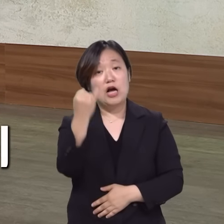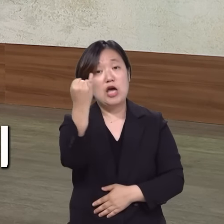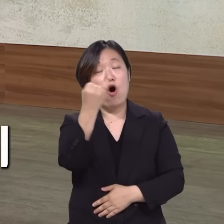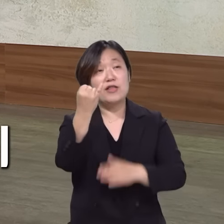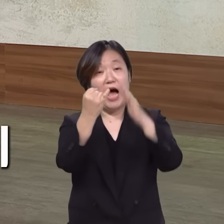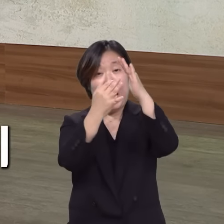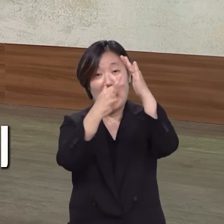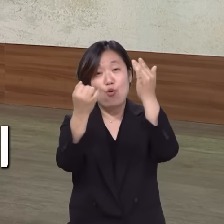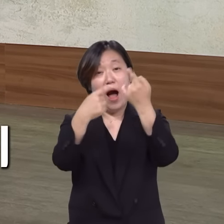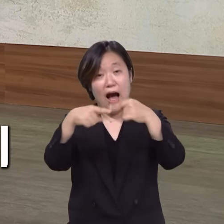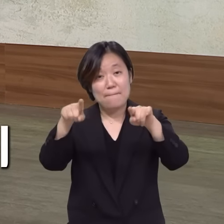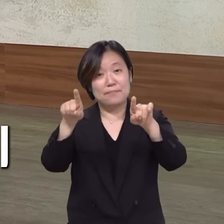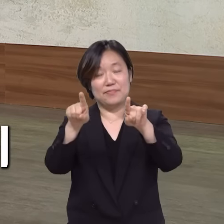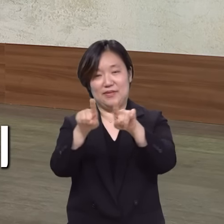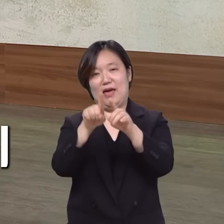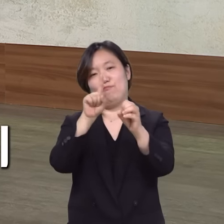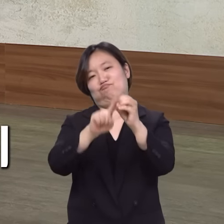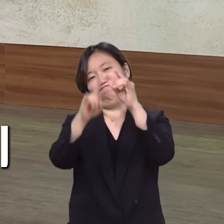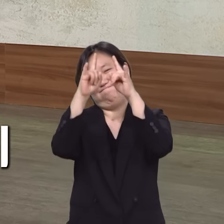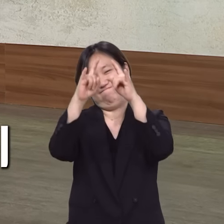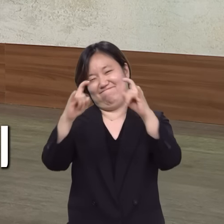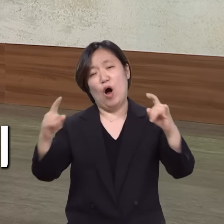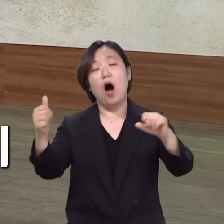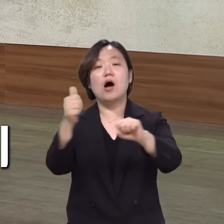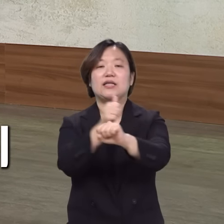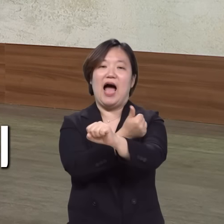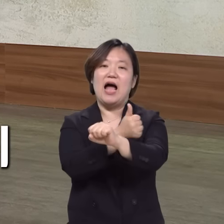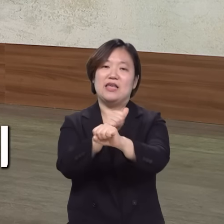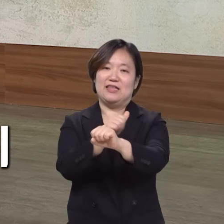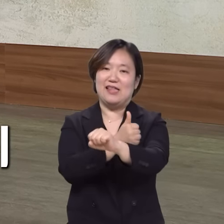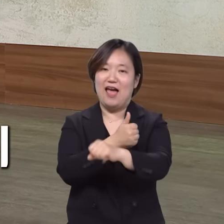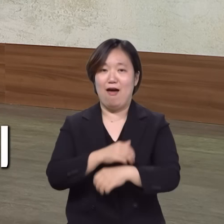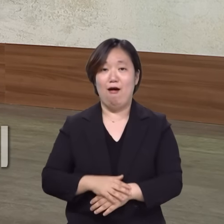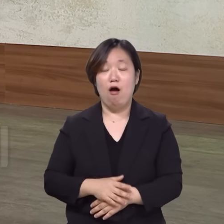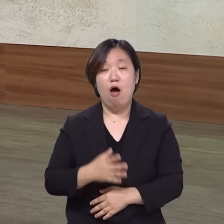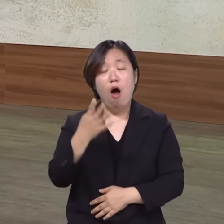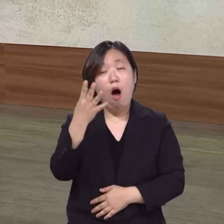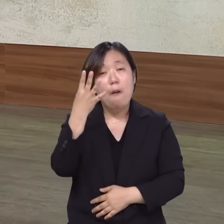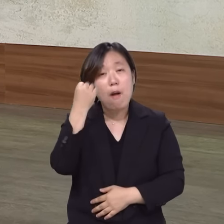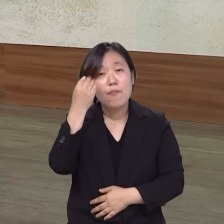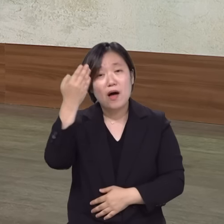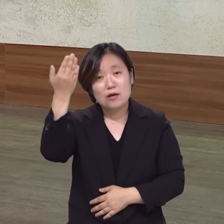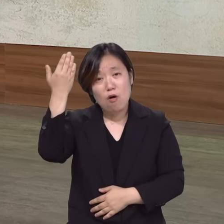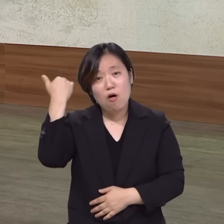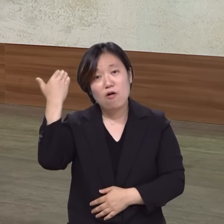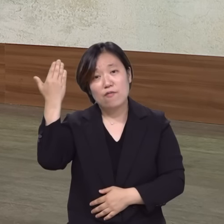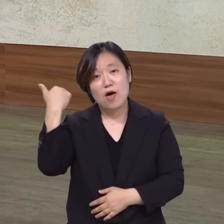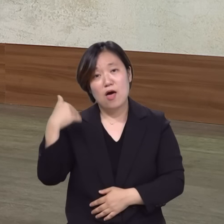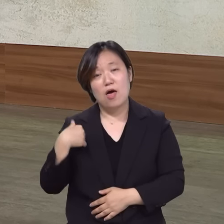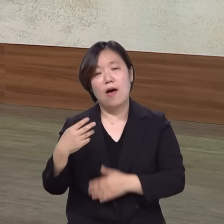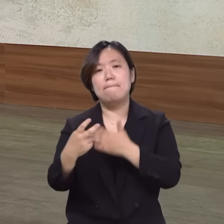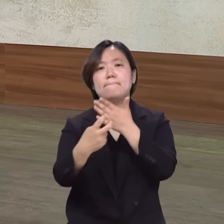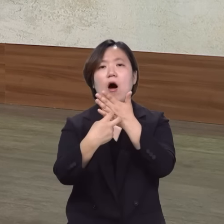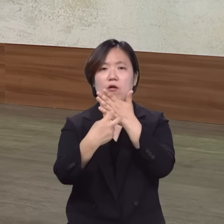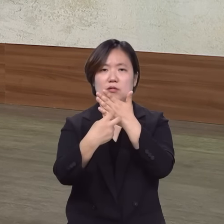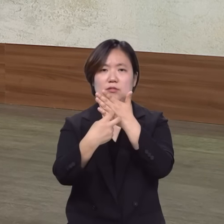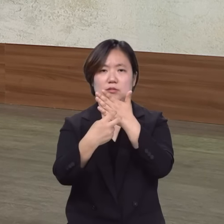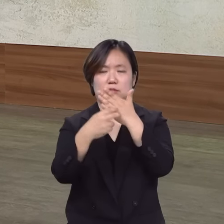다니고 있는데 어 몇 달 전에 달 전에 그 병원에서